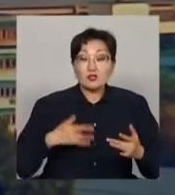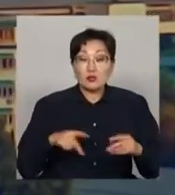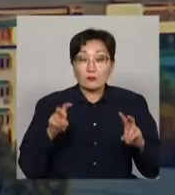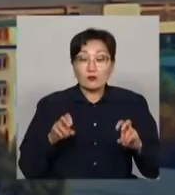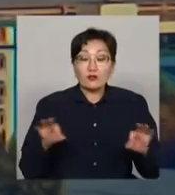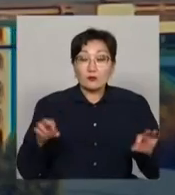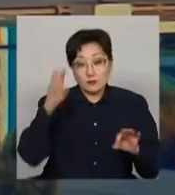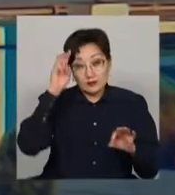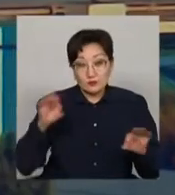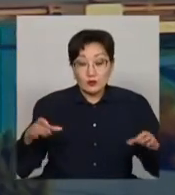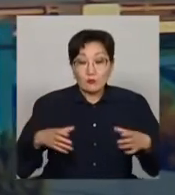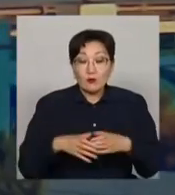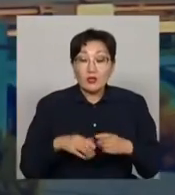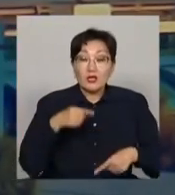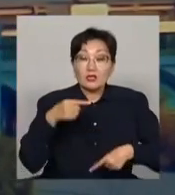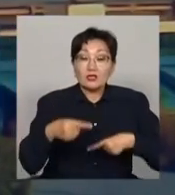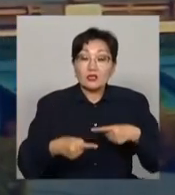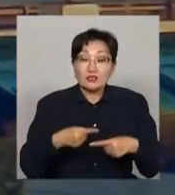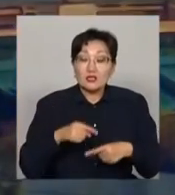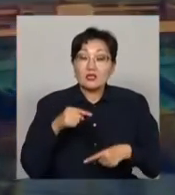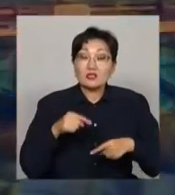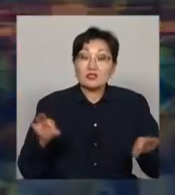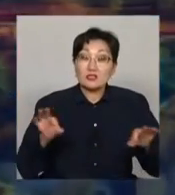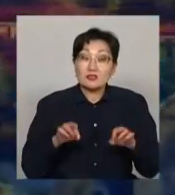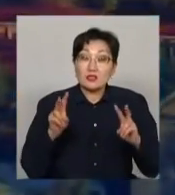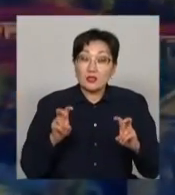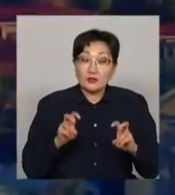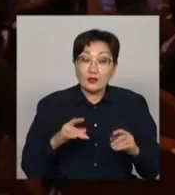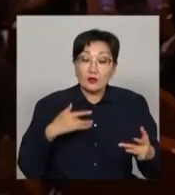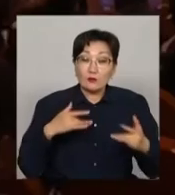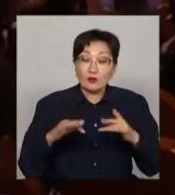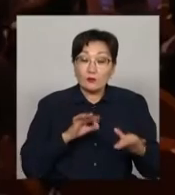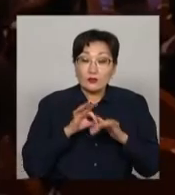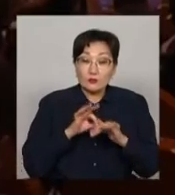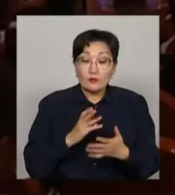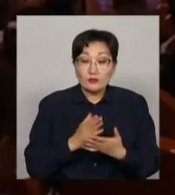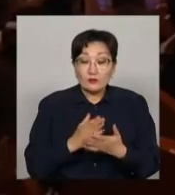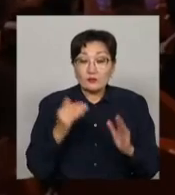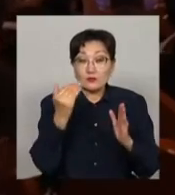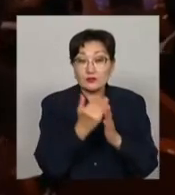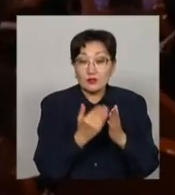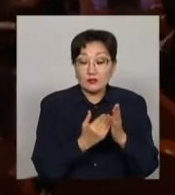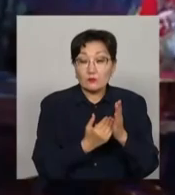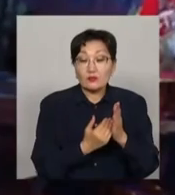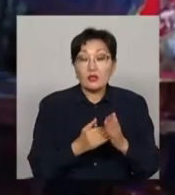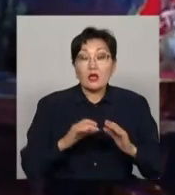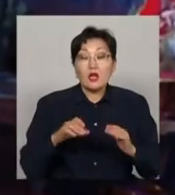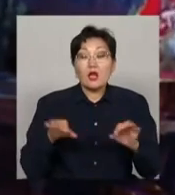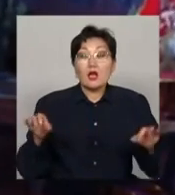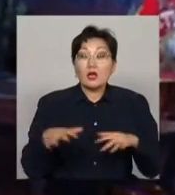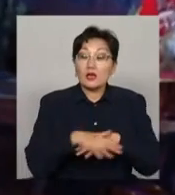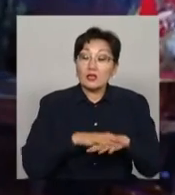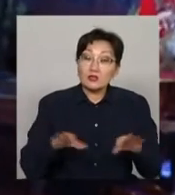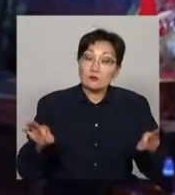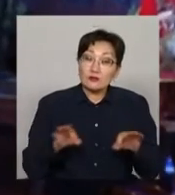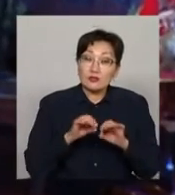мемлекеттік филармониясында ғасырлар сазатты концерт өтті. Ұлттық аспаптар ансамблі сүйемелдеген бағдарламаның репертуары халық әндерімен